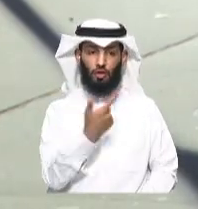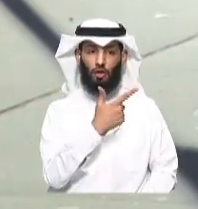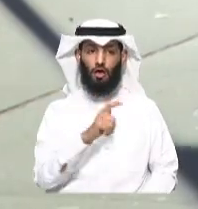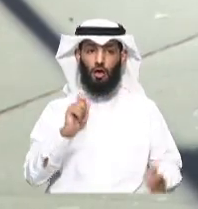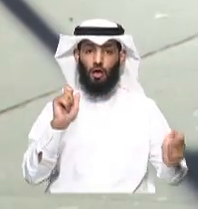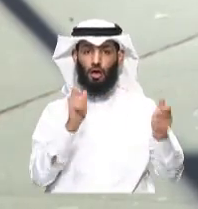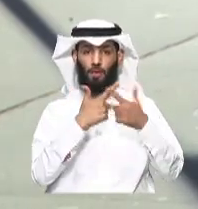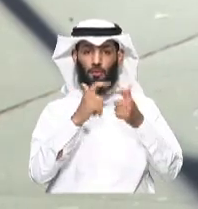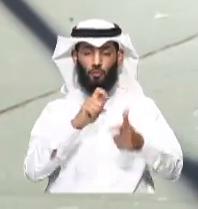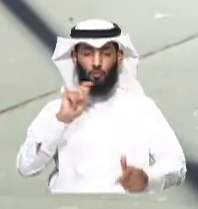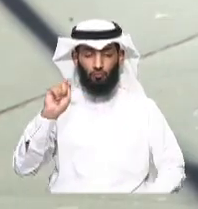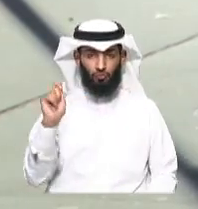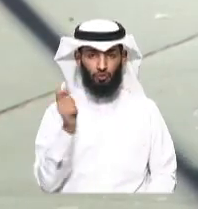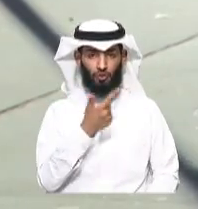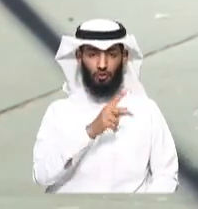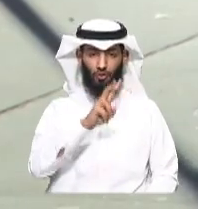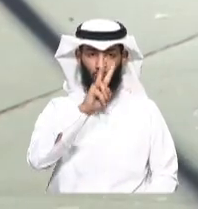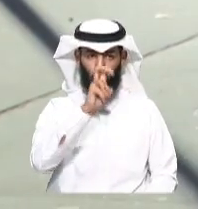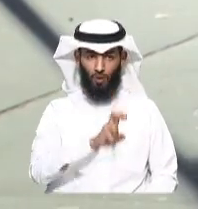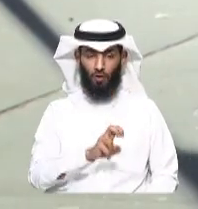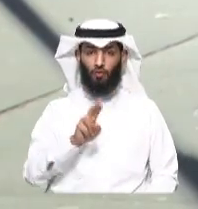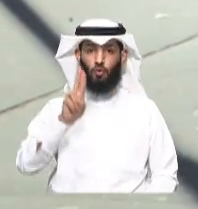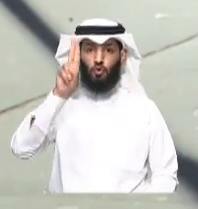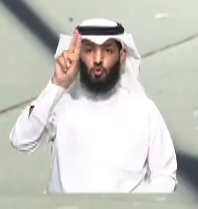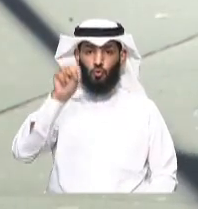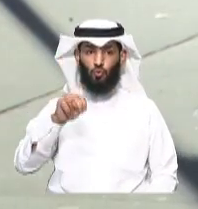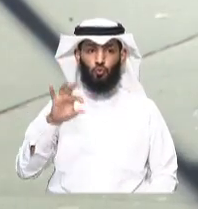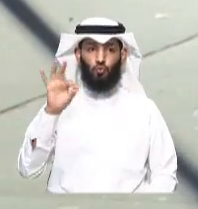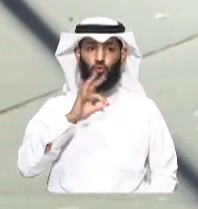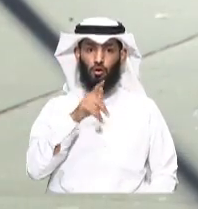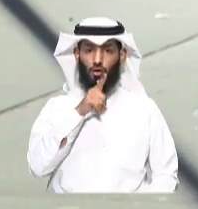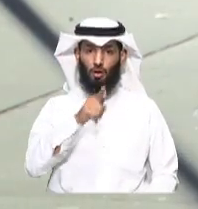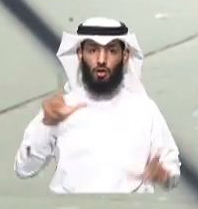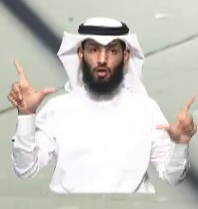لاطلاق النار من الامم المتحده اسامه عبد العزيز قناه الاخبار